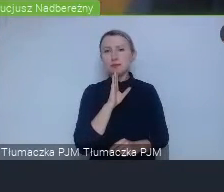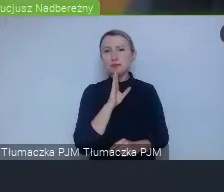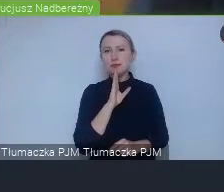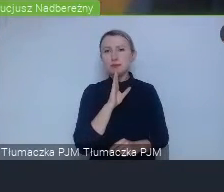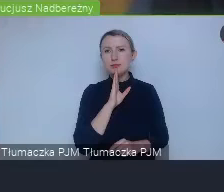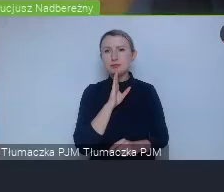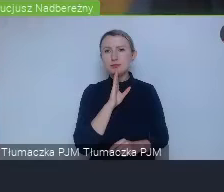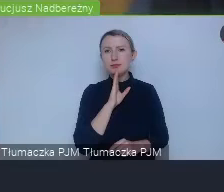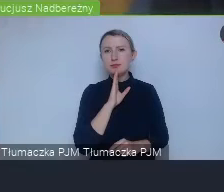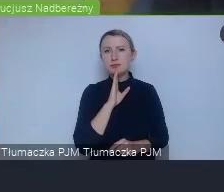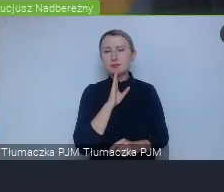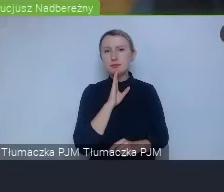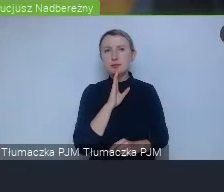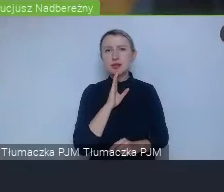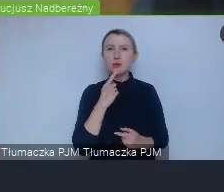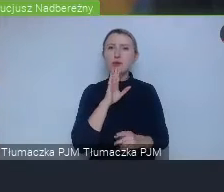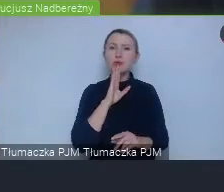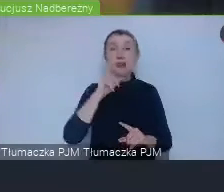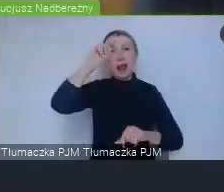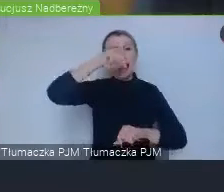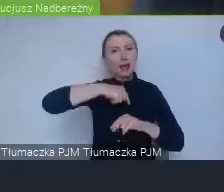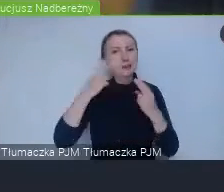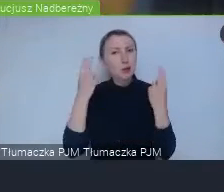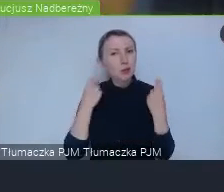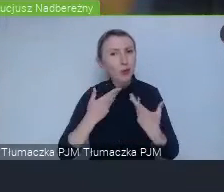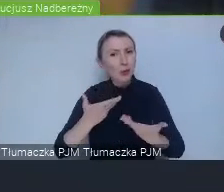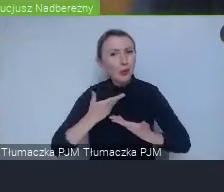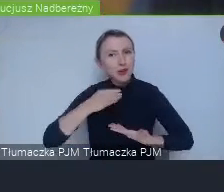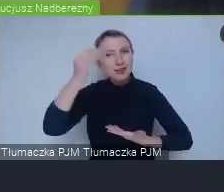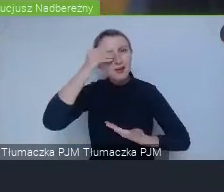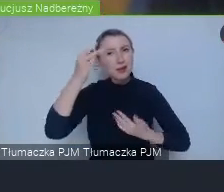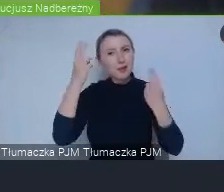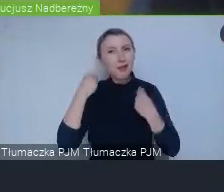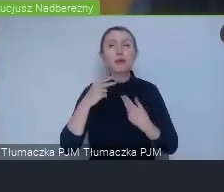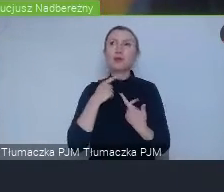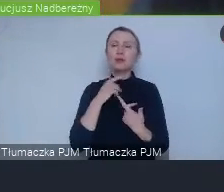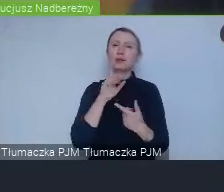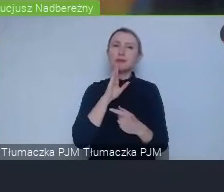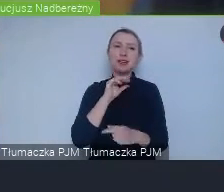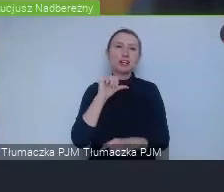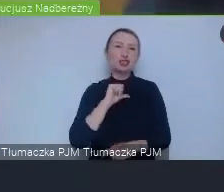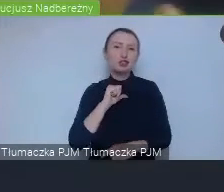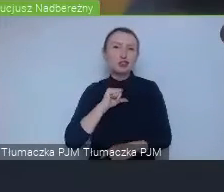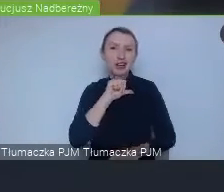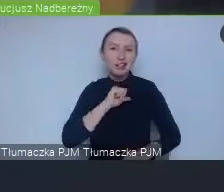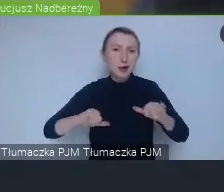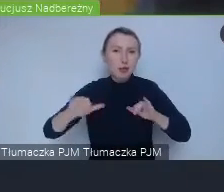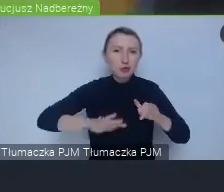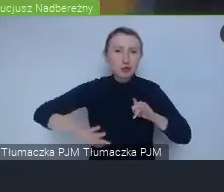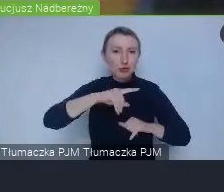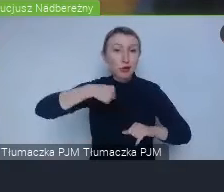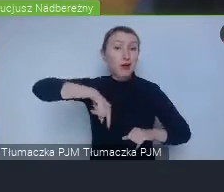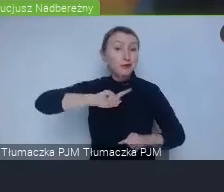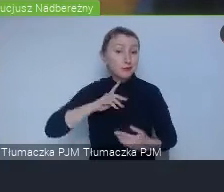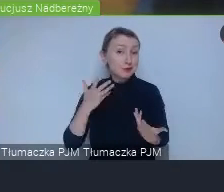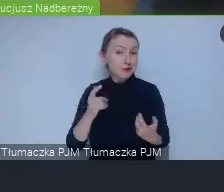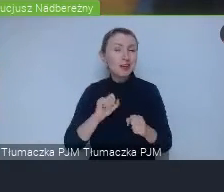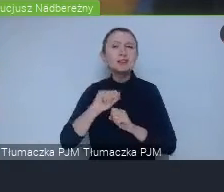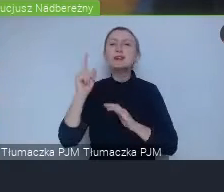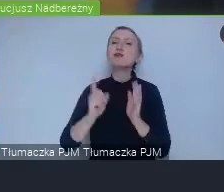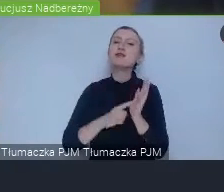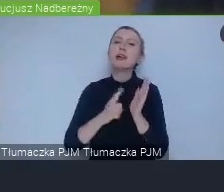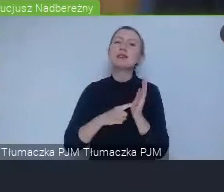jedną wielką lekcję pokory, dlatego że no, pewnym grzechem samorządowców naszych, przynajmniej moim na pewno, jest częste